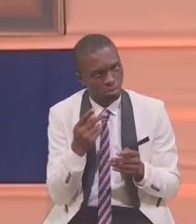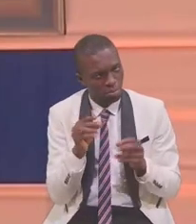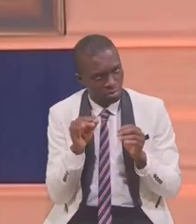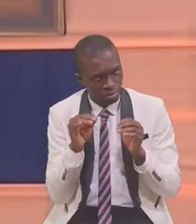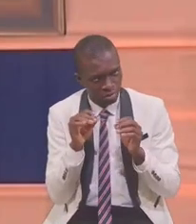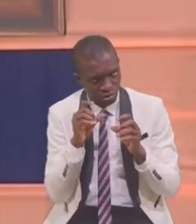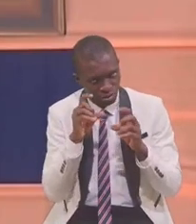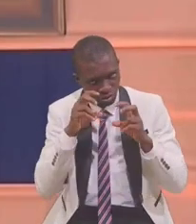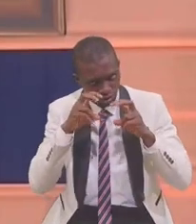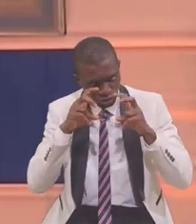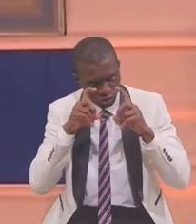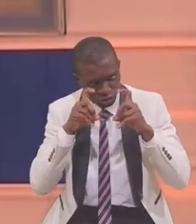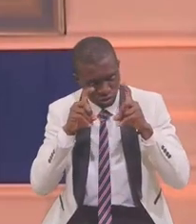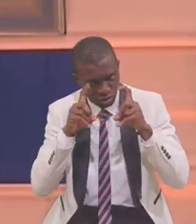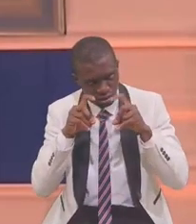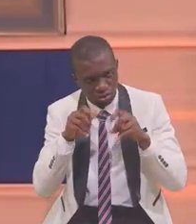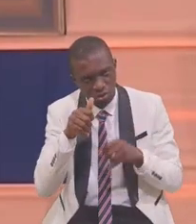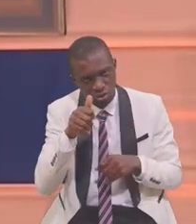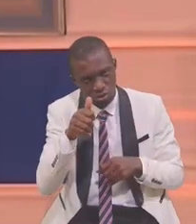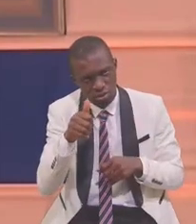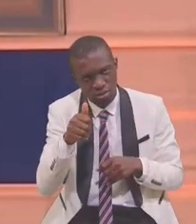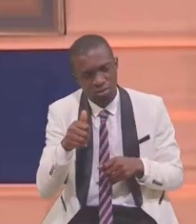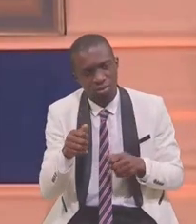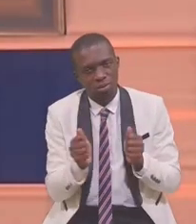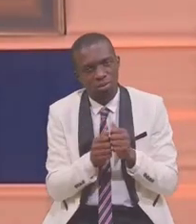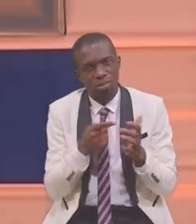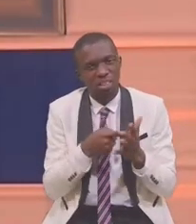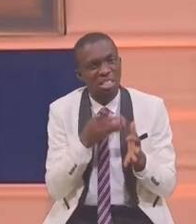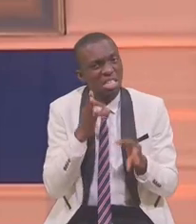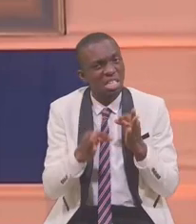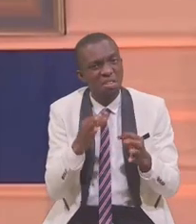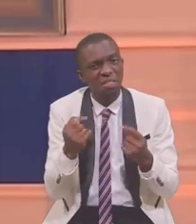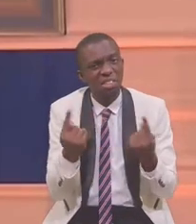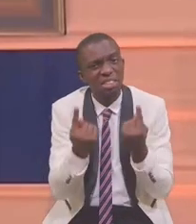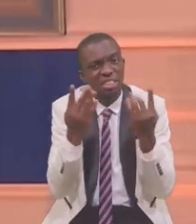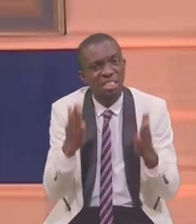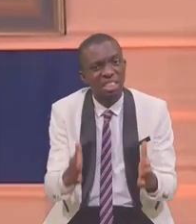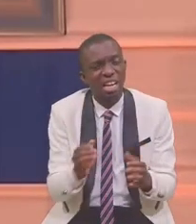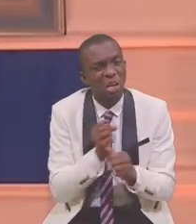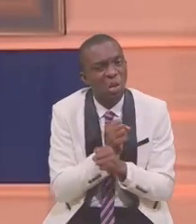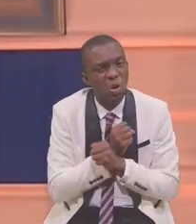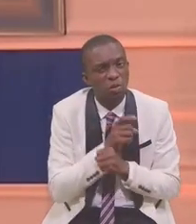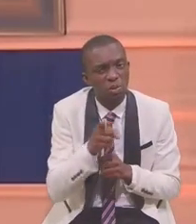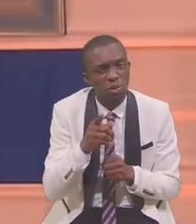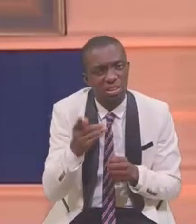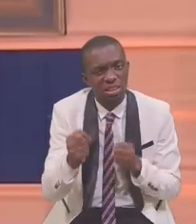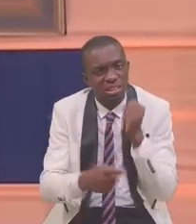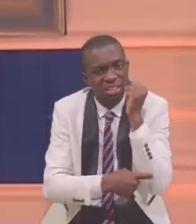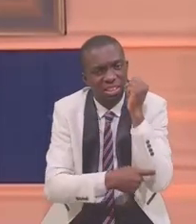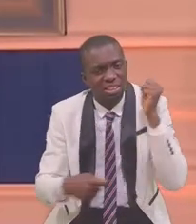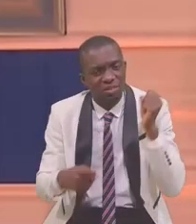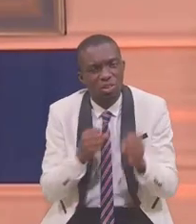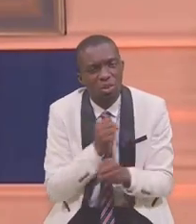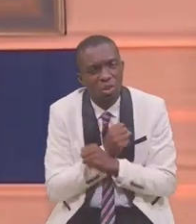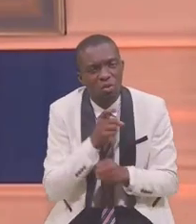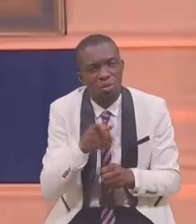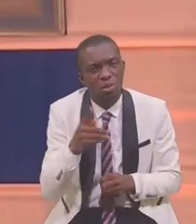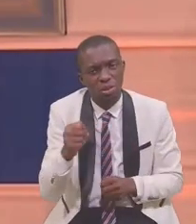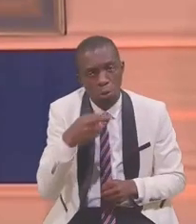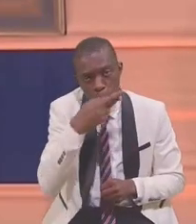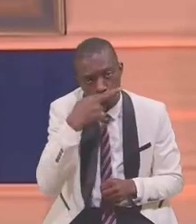votre vie avec ça. Si le voleur vous aime, si les gens réprouvés vous